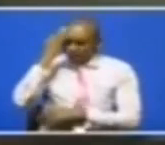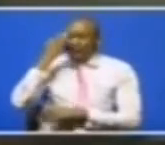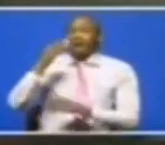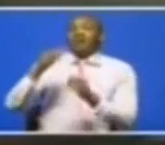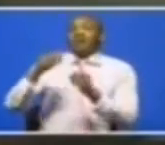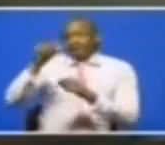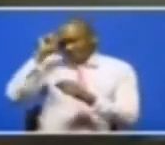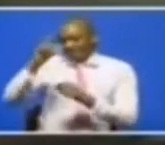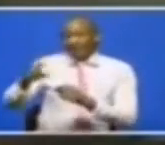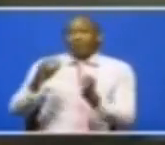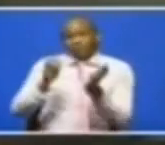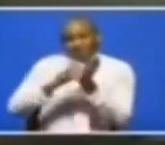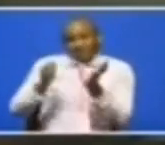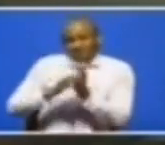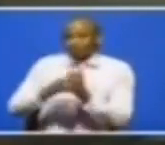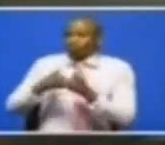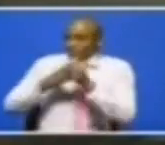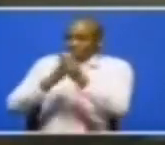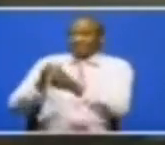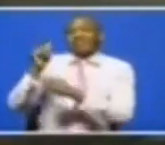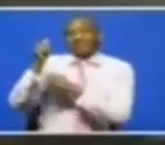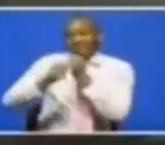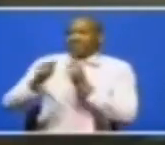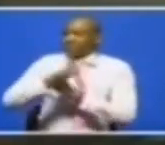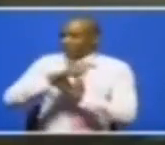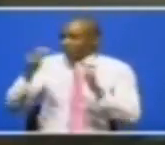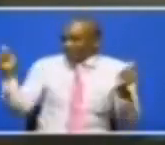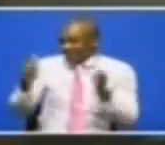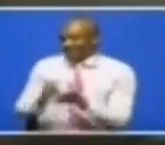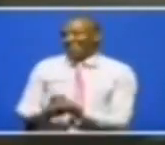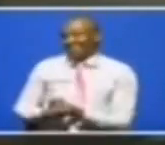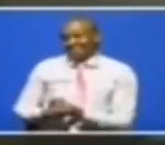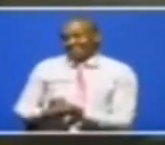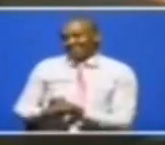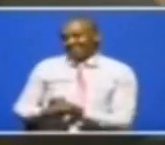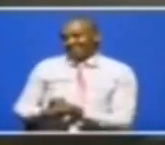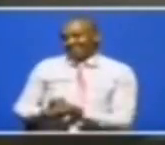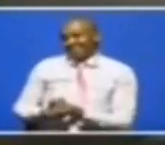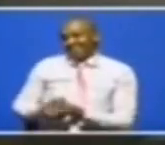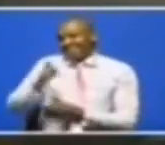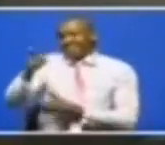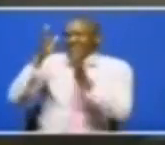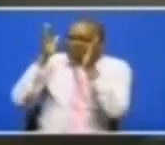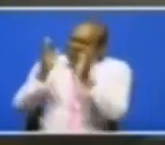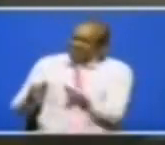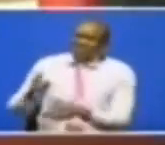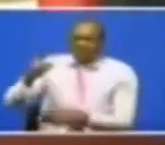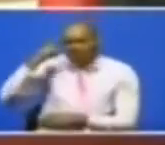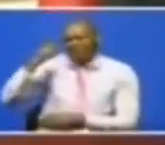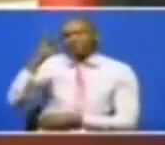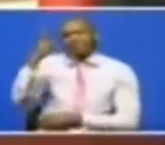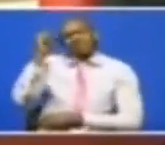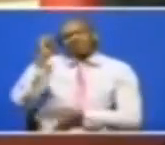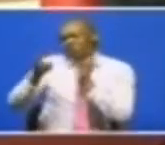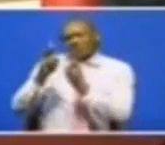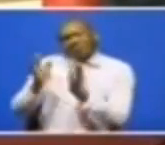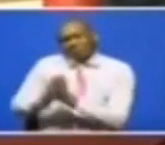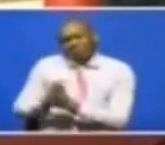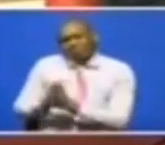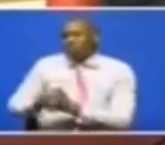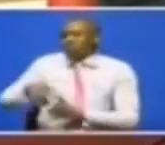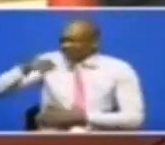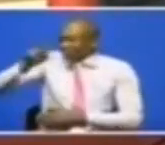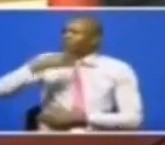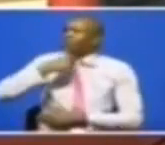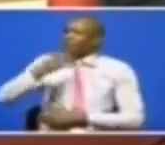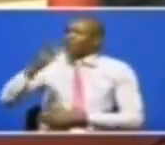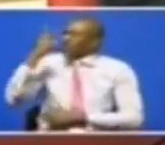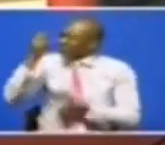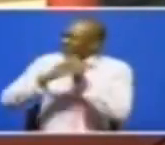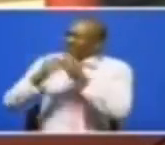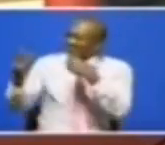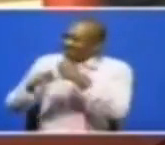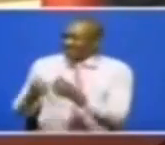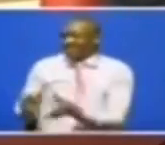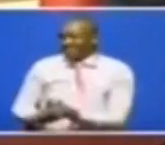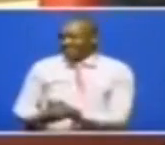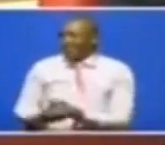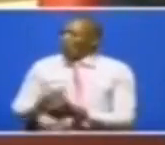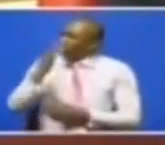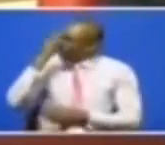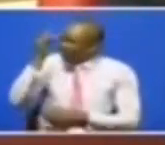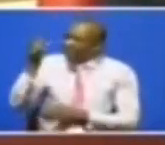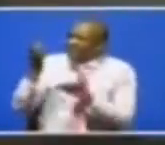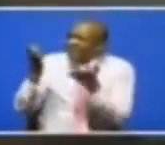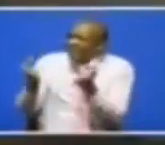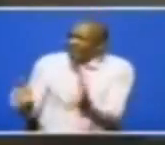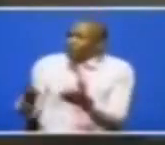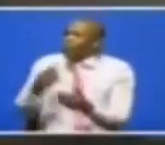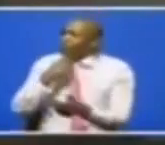Machakos, kuongoza Kenya hii vyema. Wewe unaangalia mambo, huyu anaangalia mambo ya 2022, wewe unataka hii ya 2017. Kwa nini